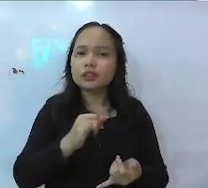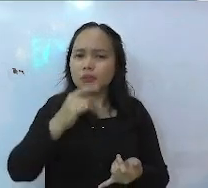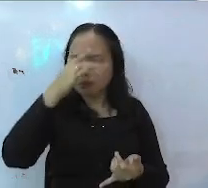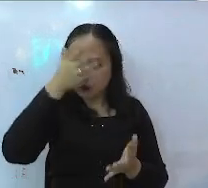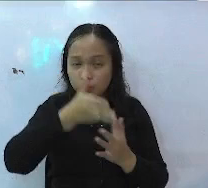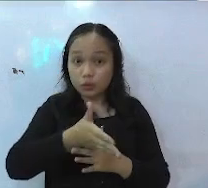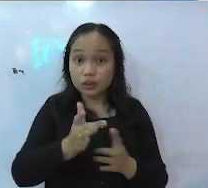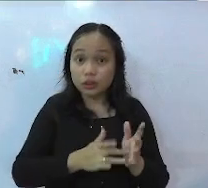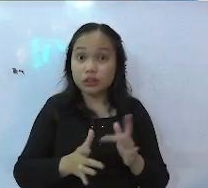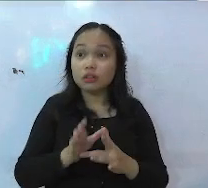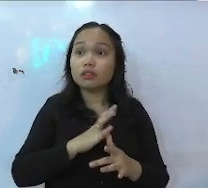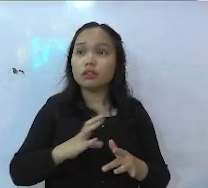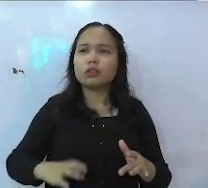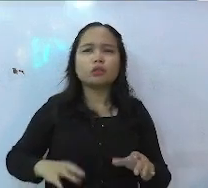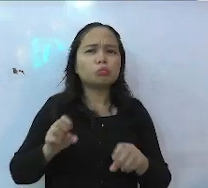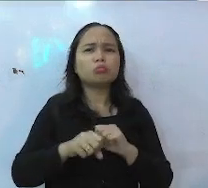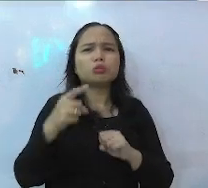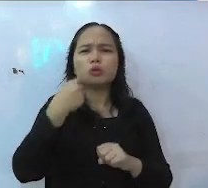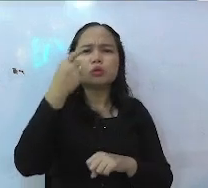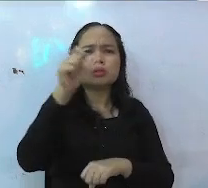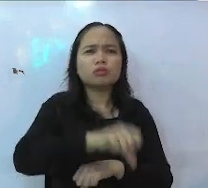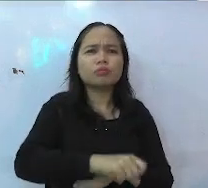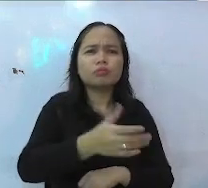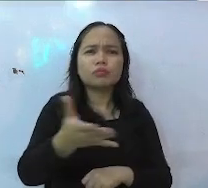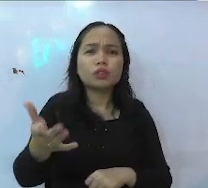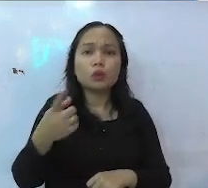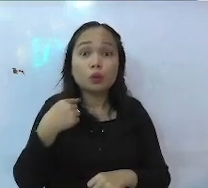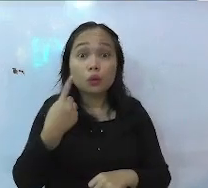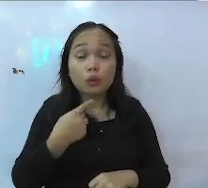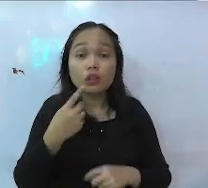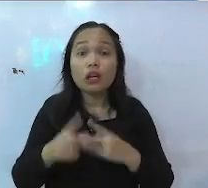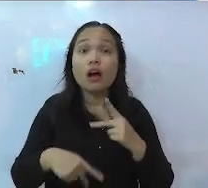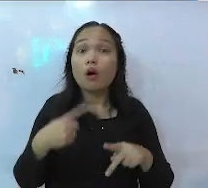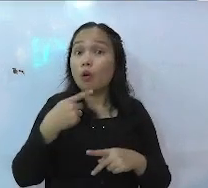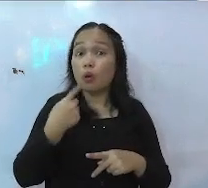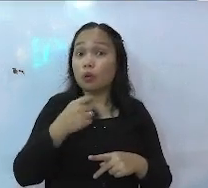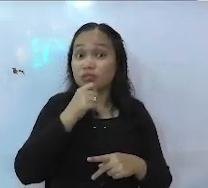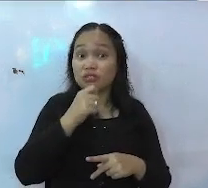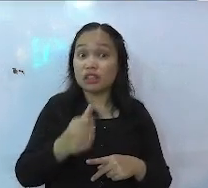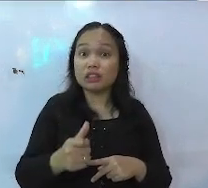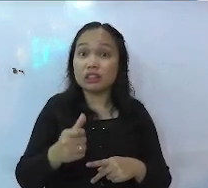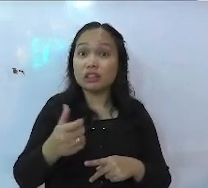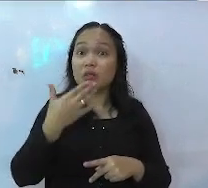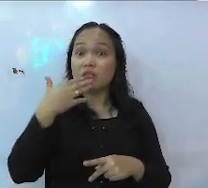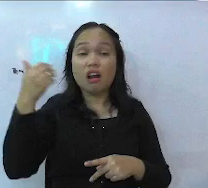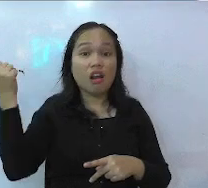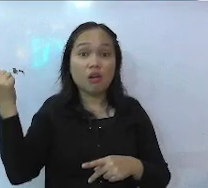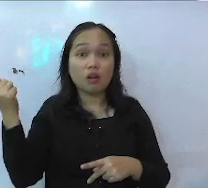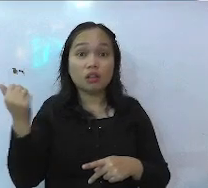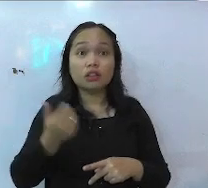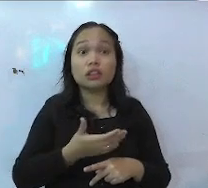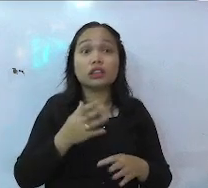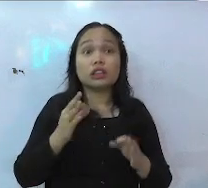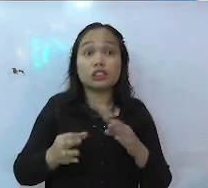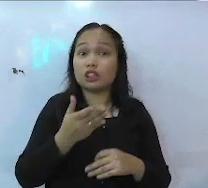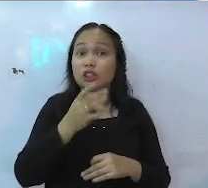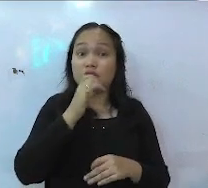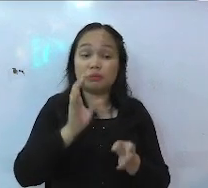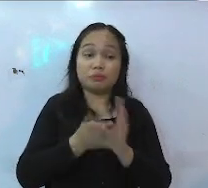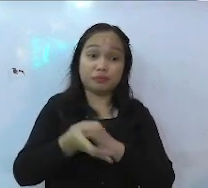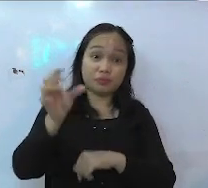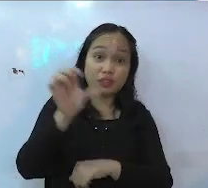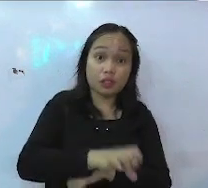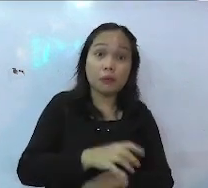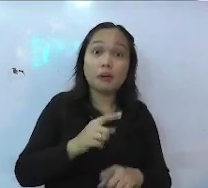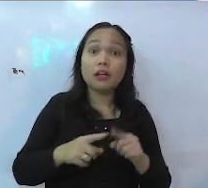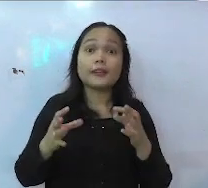sa record mong pagiging Victorious you are undefeated that's right kung hindi ka magpapatalo you will stay undefeated Pero kapag